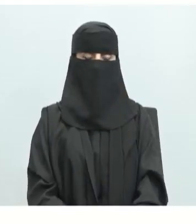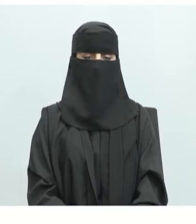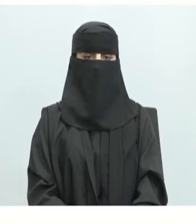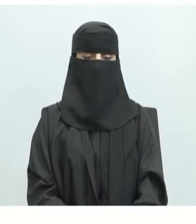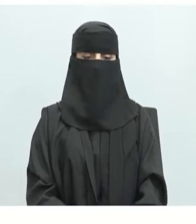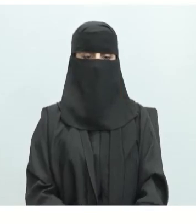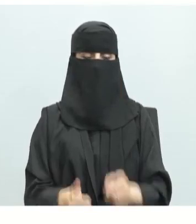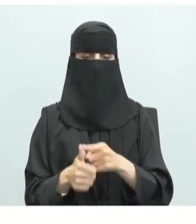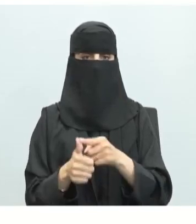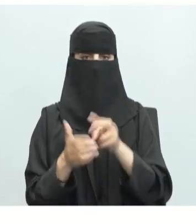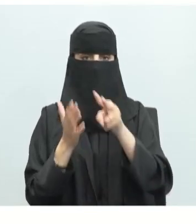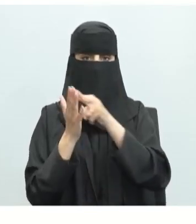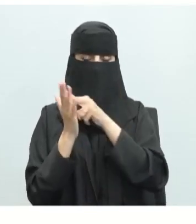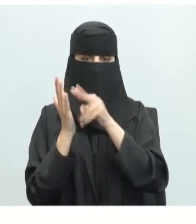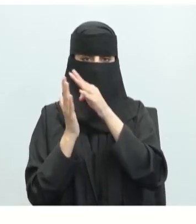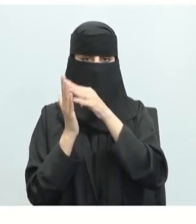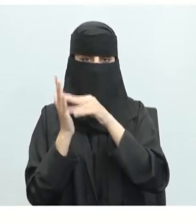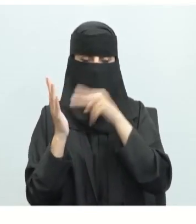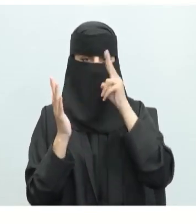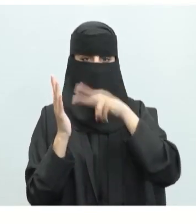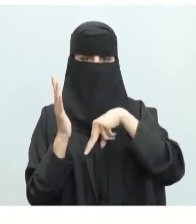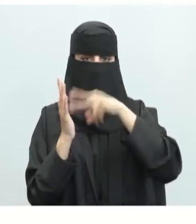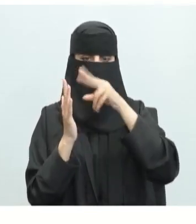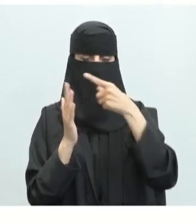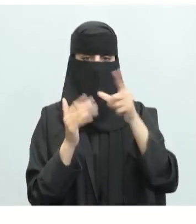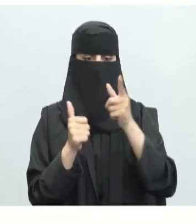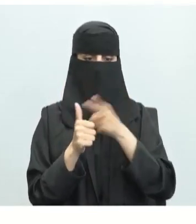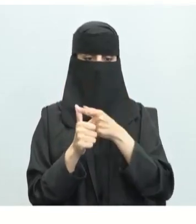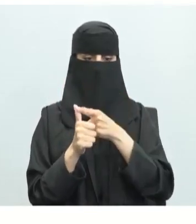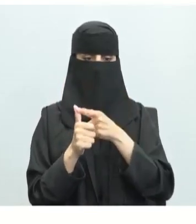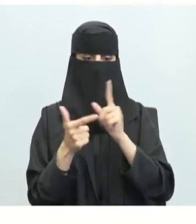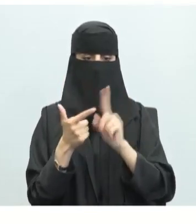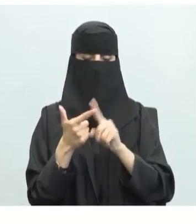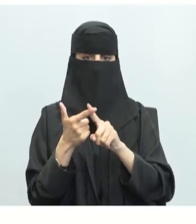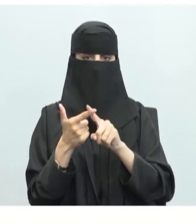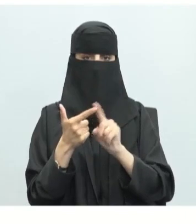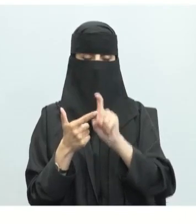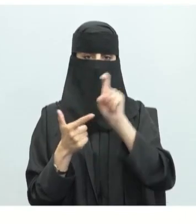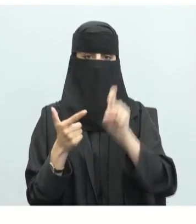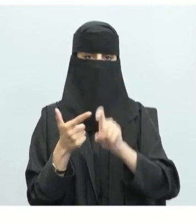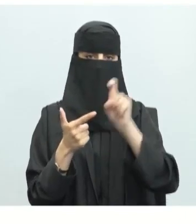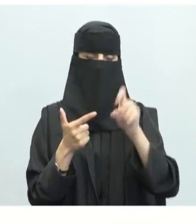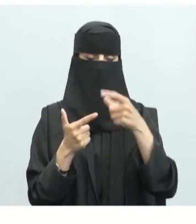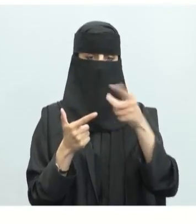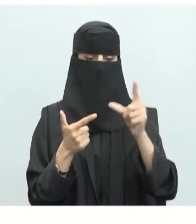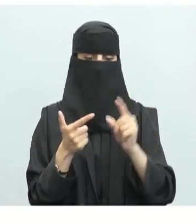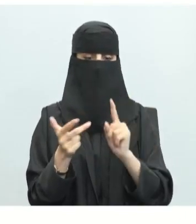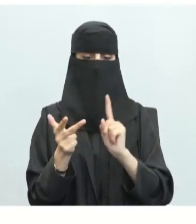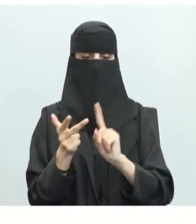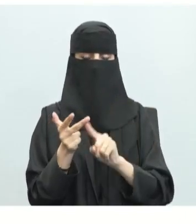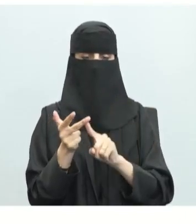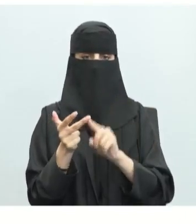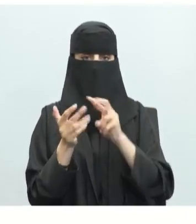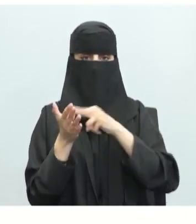أحسنتم، إذا سنقول أستطلع، وبعد ذلك أسأل، وبعد